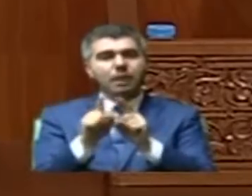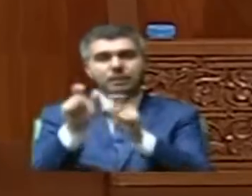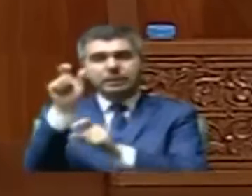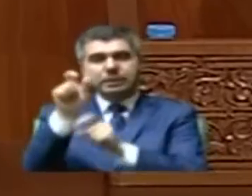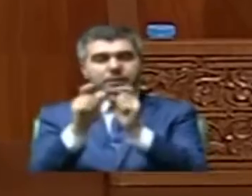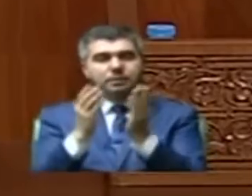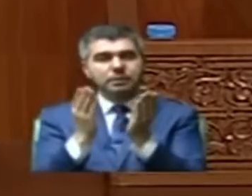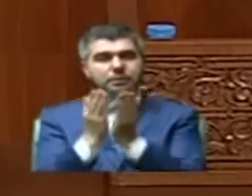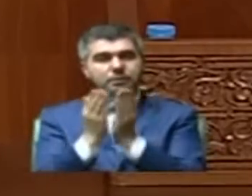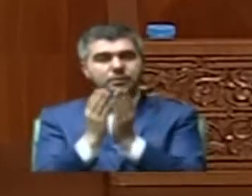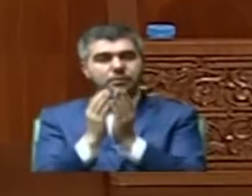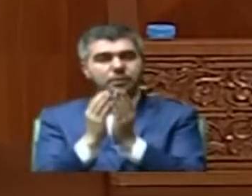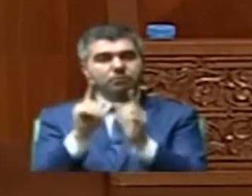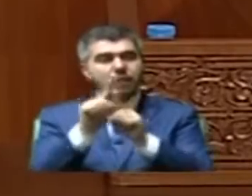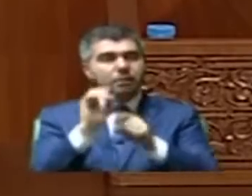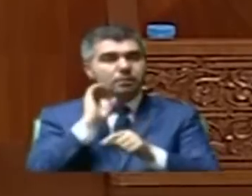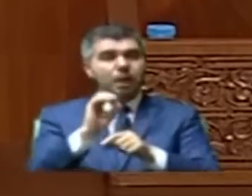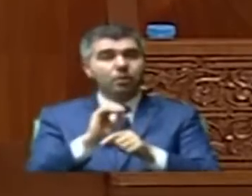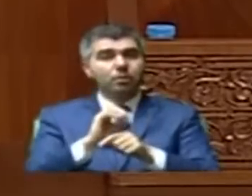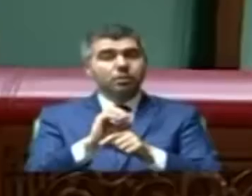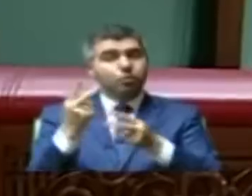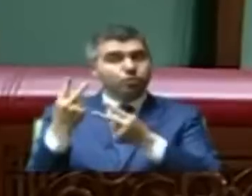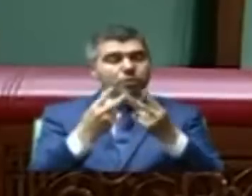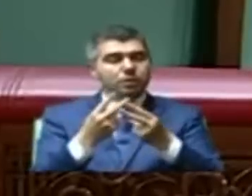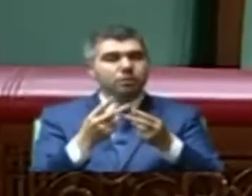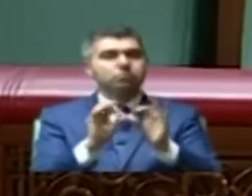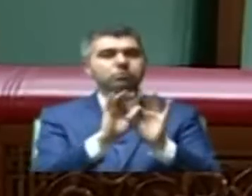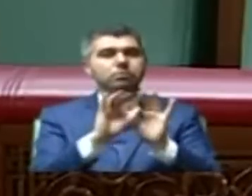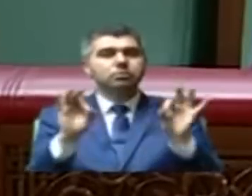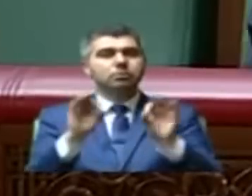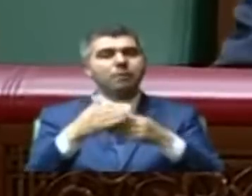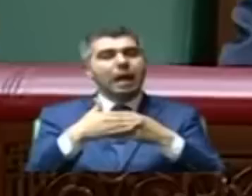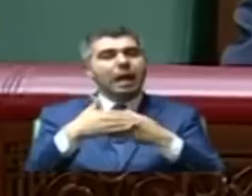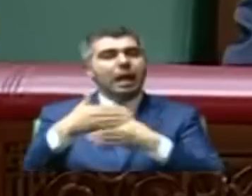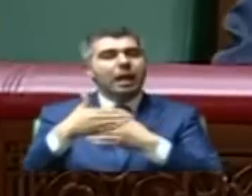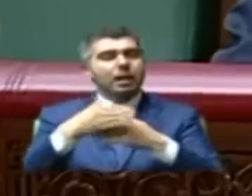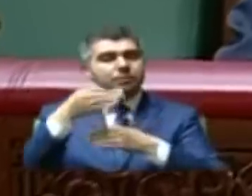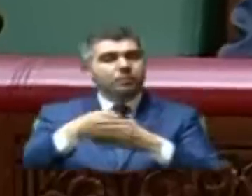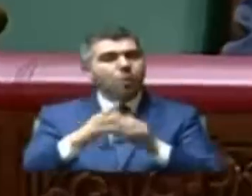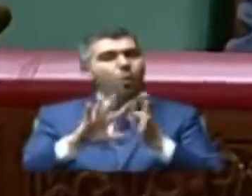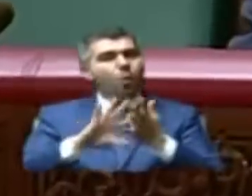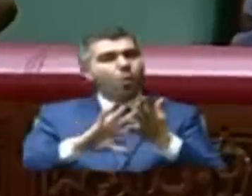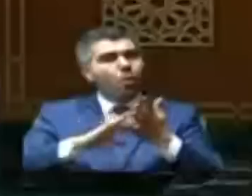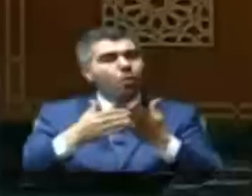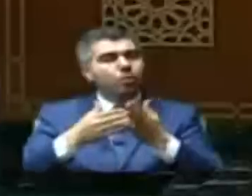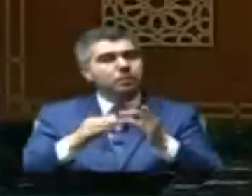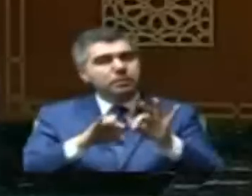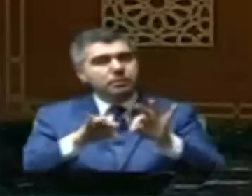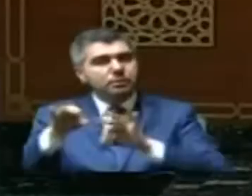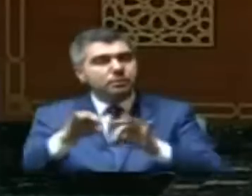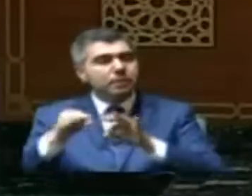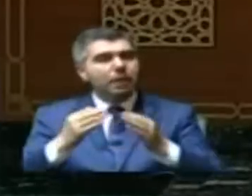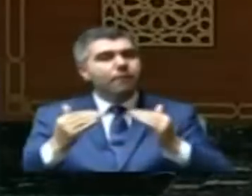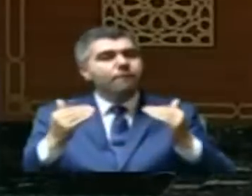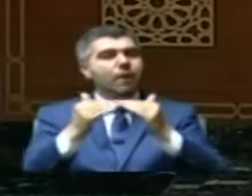الكفاءات ولا التقنيين خص يجي يكون الامور موجوده او قريبه توجد فشي كلشي دخل في هذاك